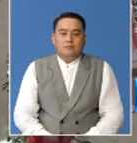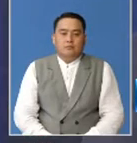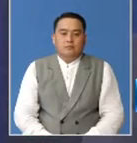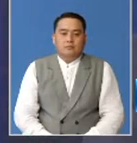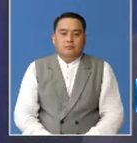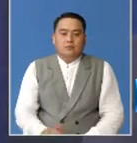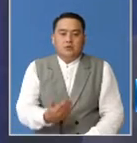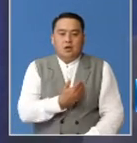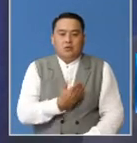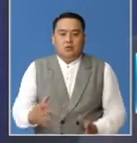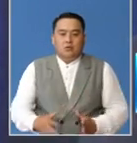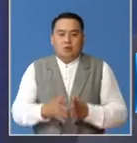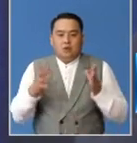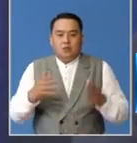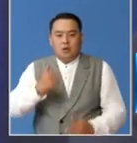огромную